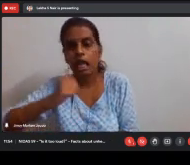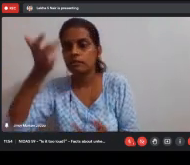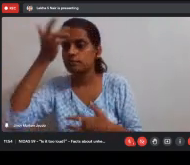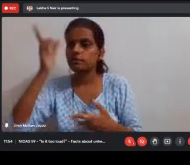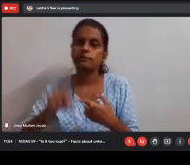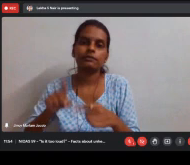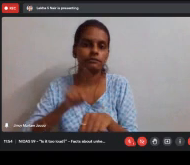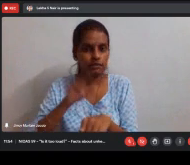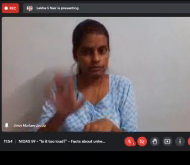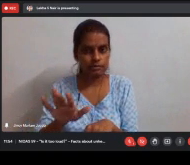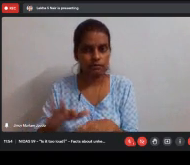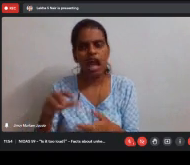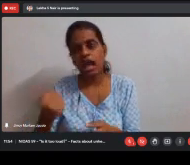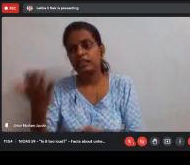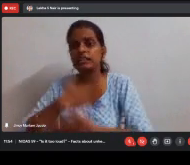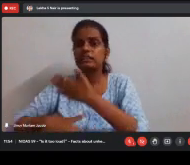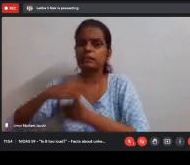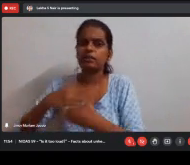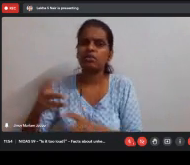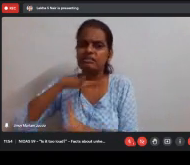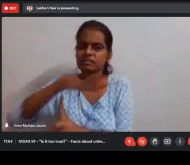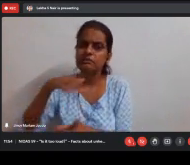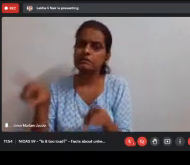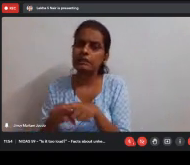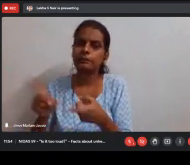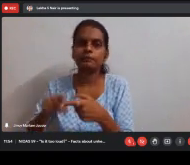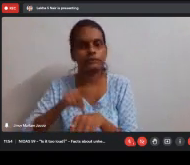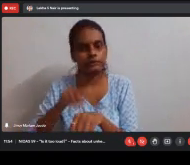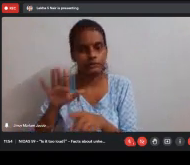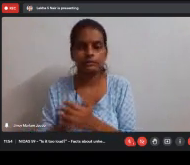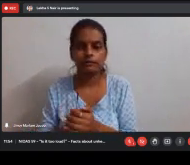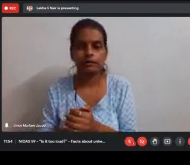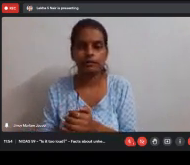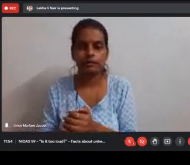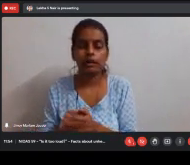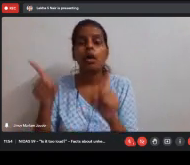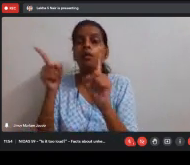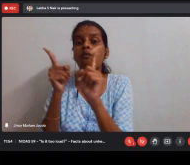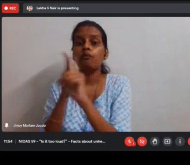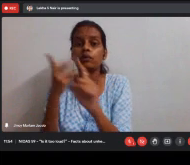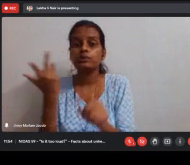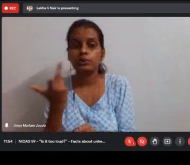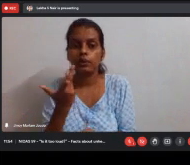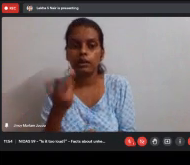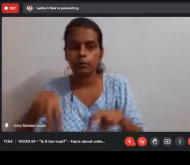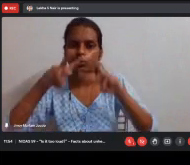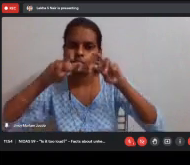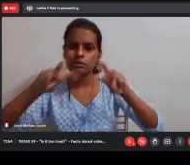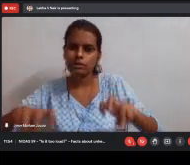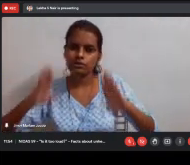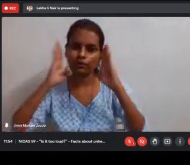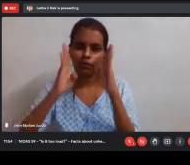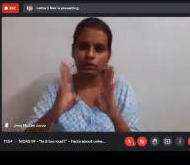കേൾവിക്കുറവ് വന്നു, സ്ഥിരമായ കേൾവിക്കുറവാണെങ്കിൽ അത് ചികിത്സിക്കുക തന്നെ വേണം. കാരണം ചികിത്സിക്കാതെ പോകുന്ന കേൾവിക്കുറവ് വേറെ